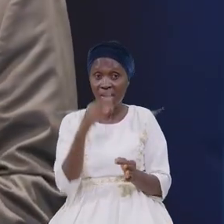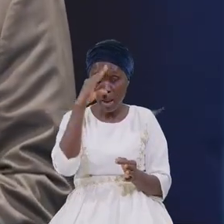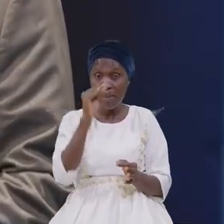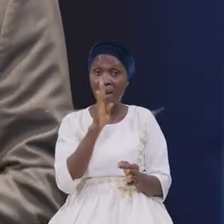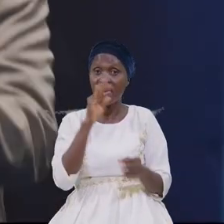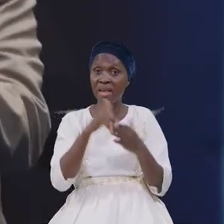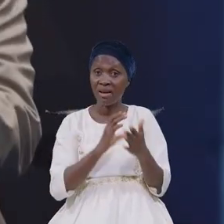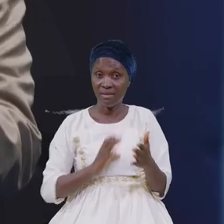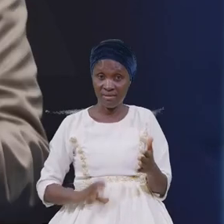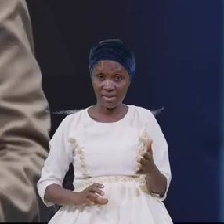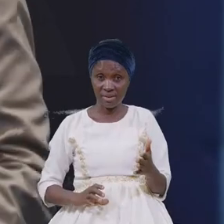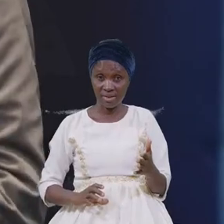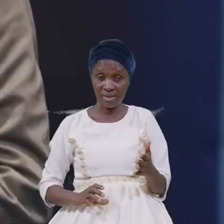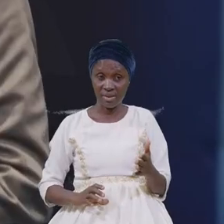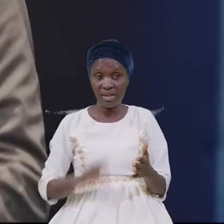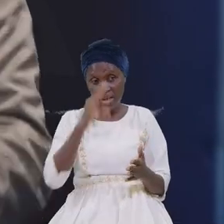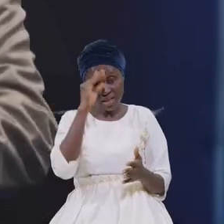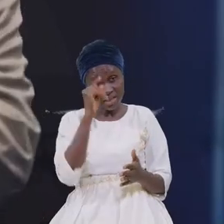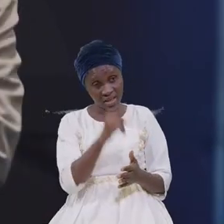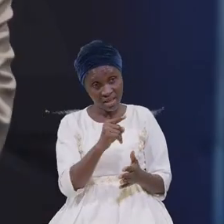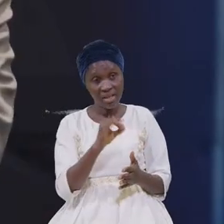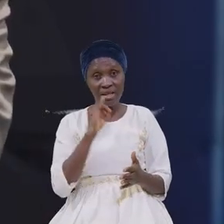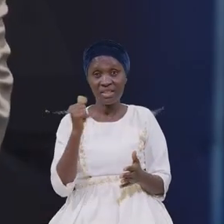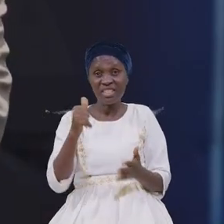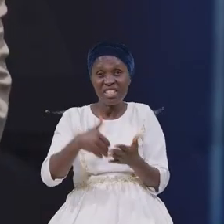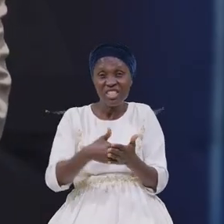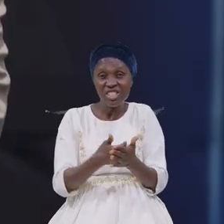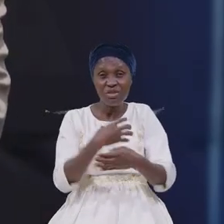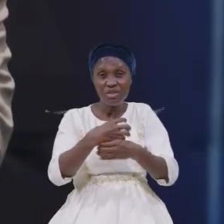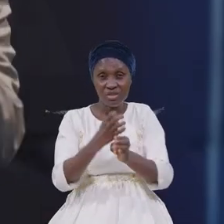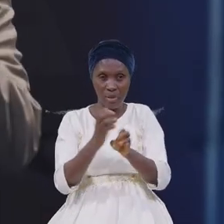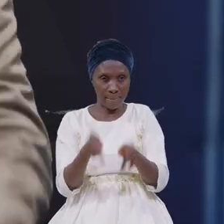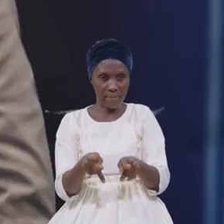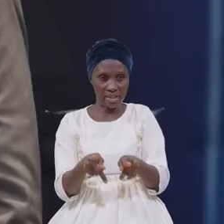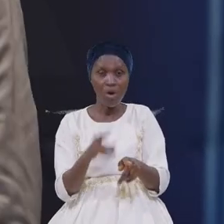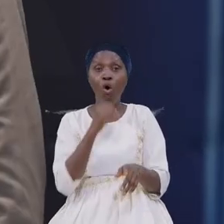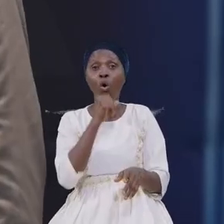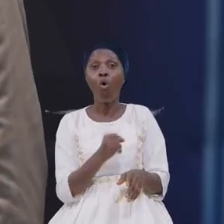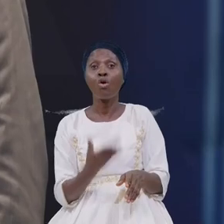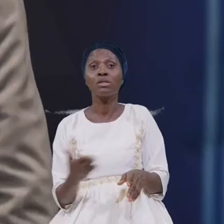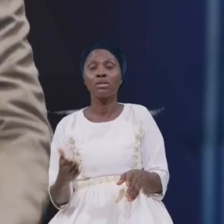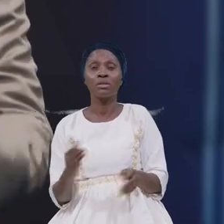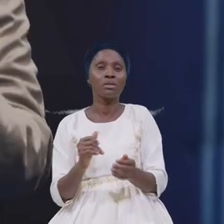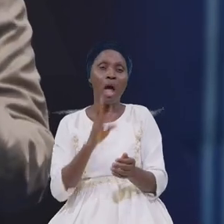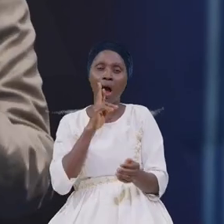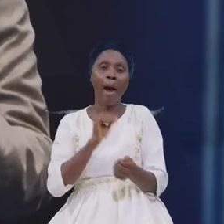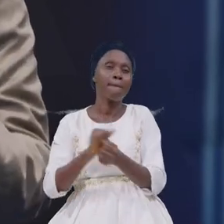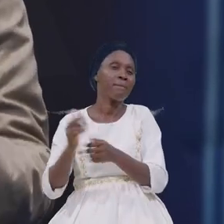en Christ, il est une nouvelle créature. Les choses anciennes sont